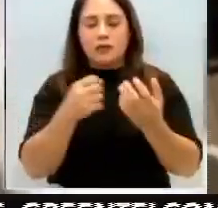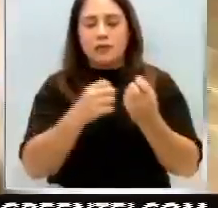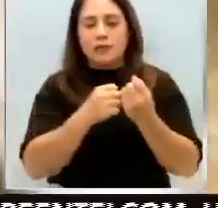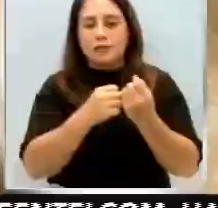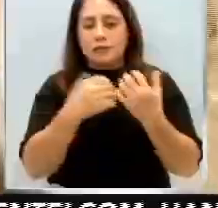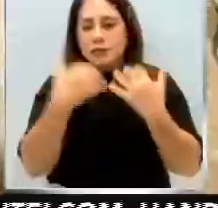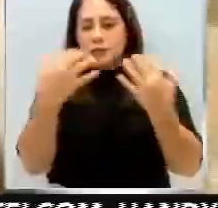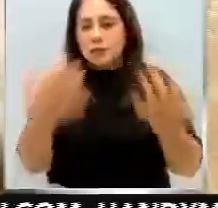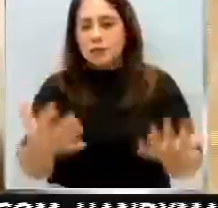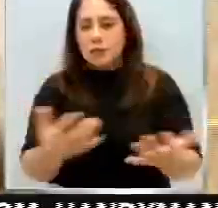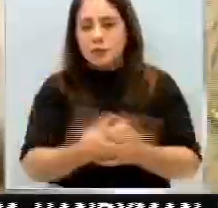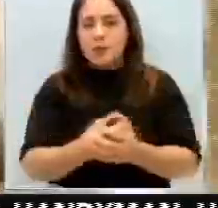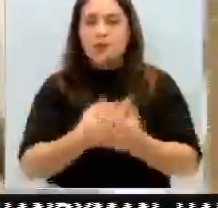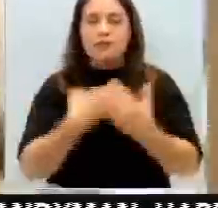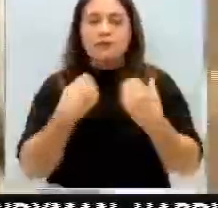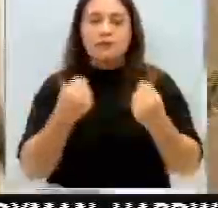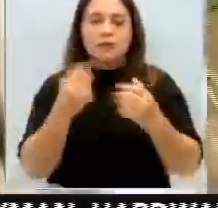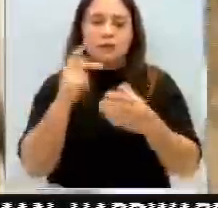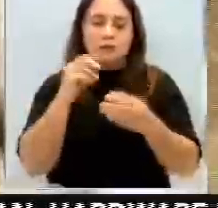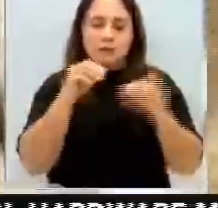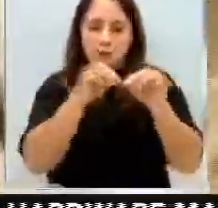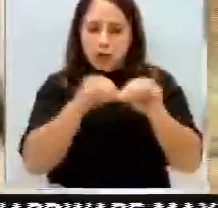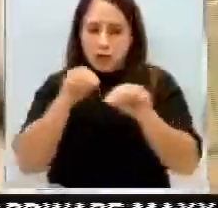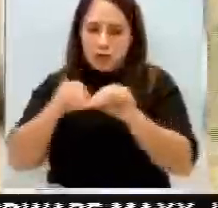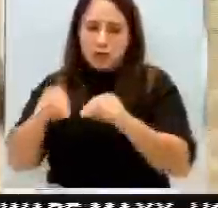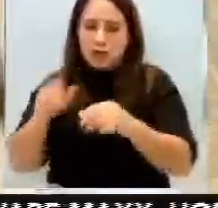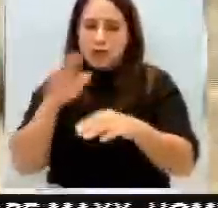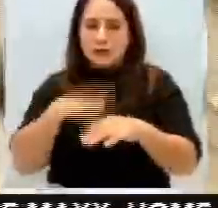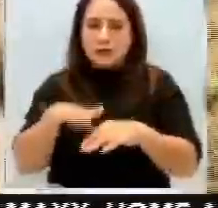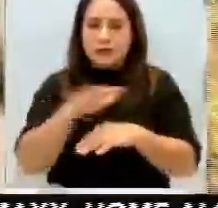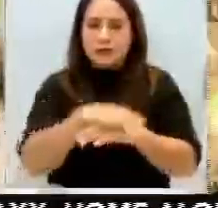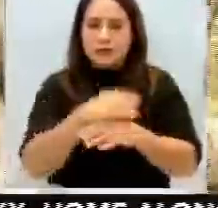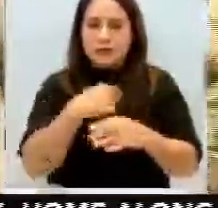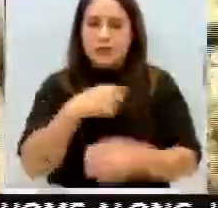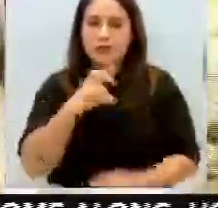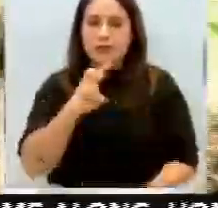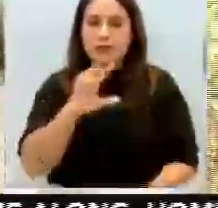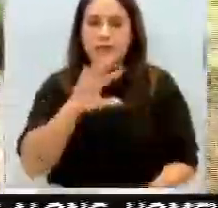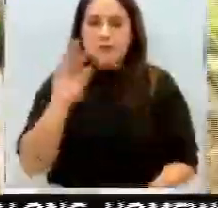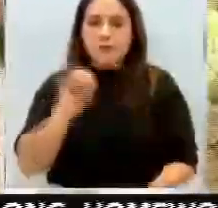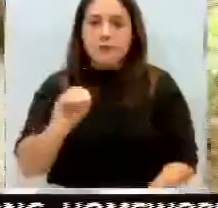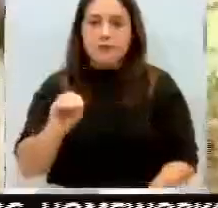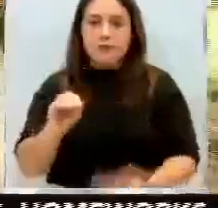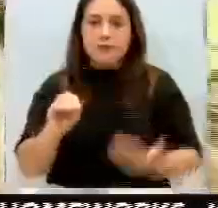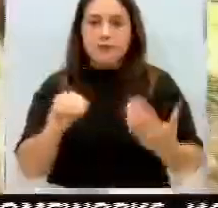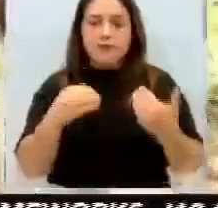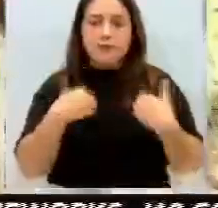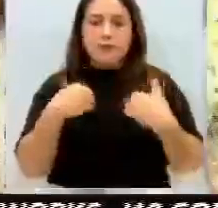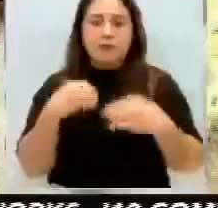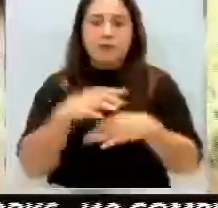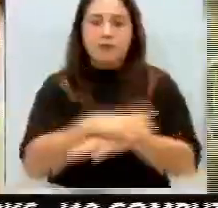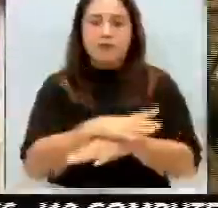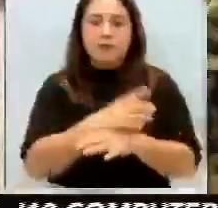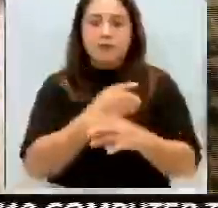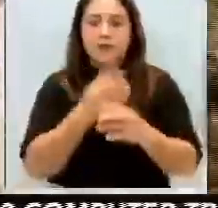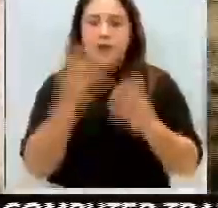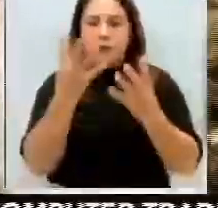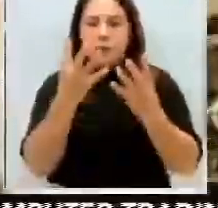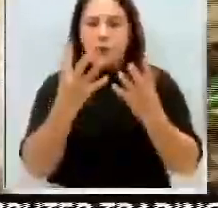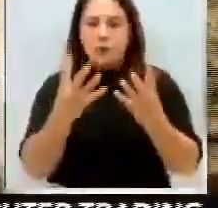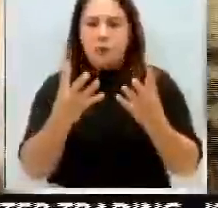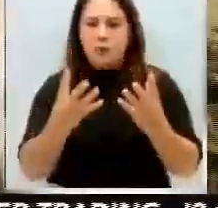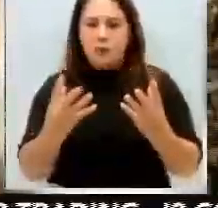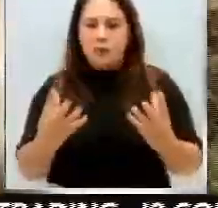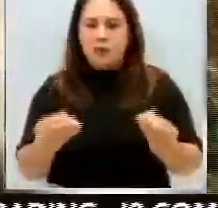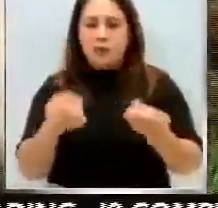bansa. Mahalaga yan, lalo't 75% ng lahat ng taniman sa bansa apektado ng erosyon o pagkaanod ng lupa. Problema rin